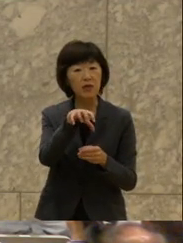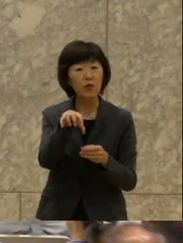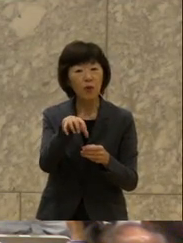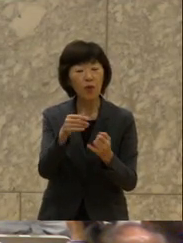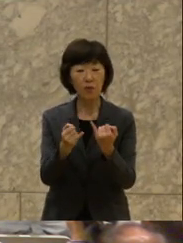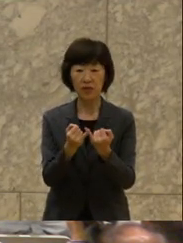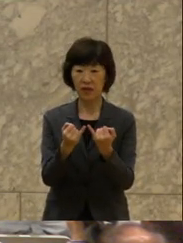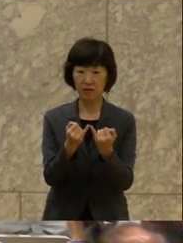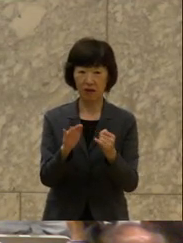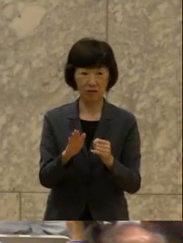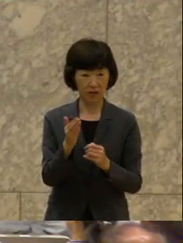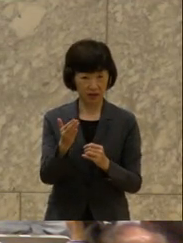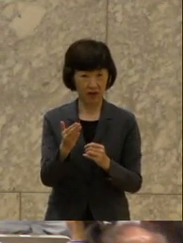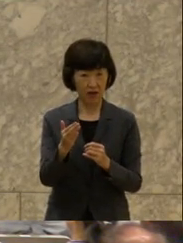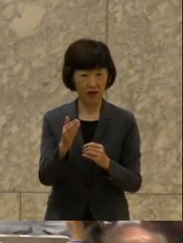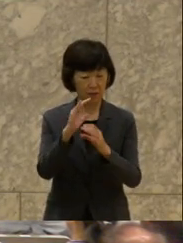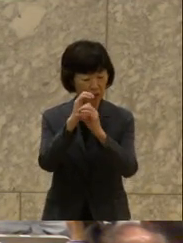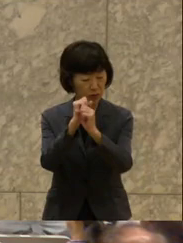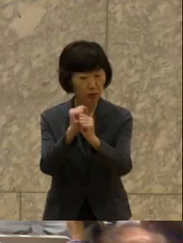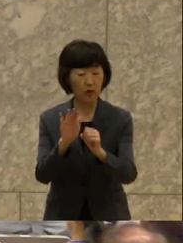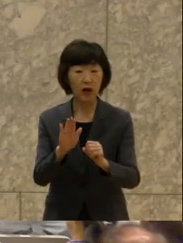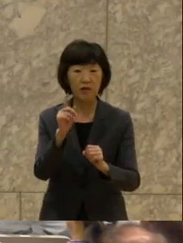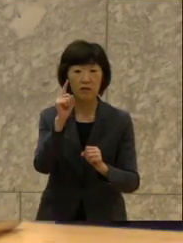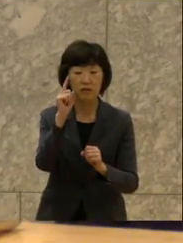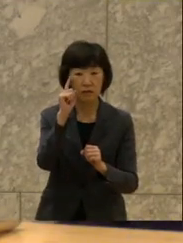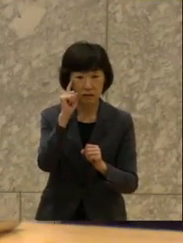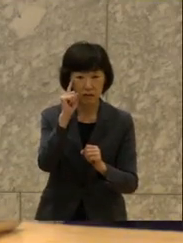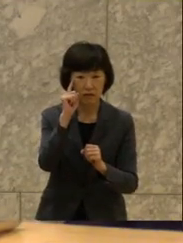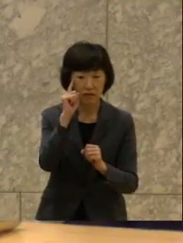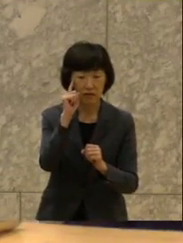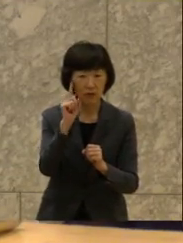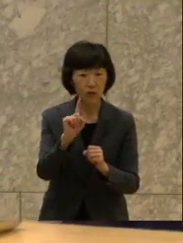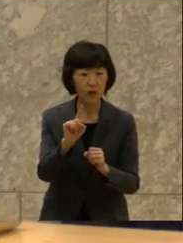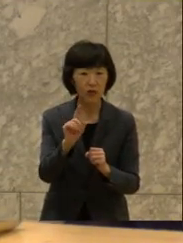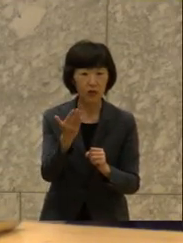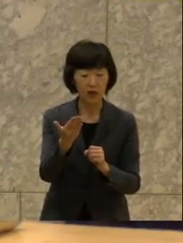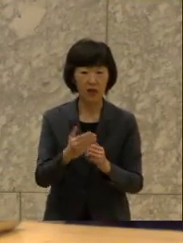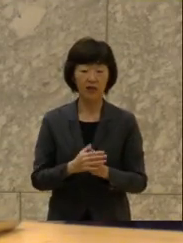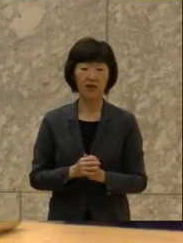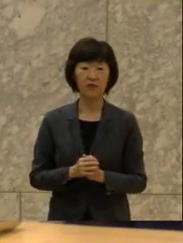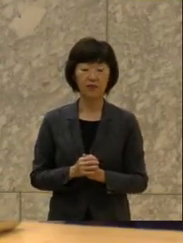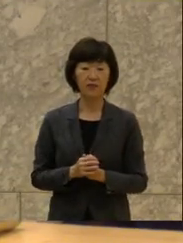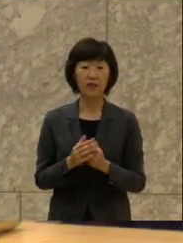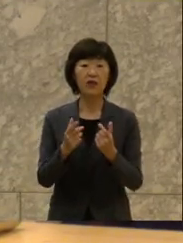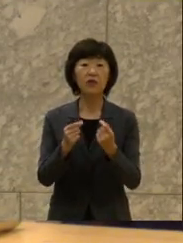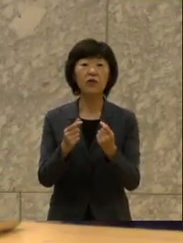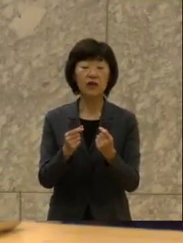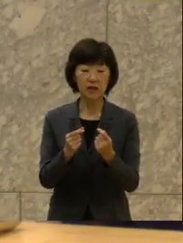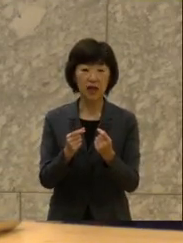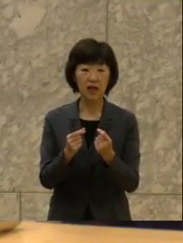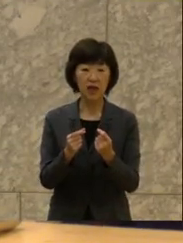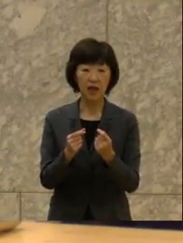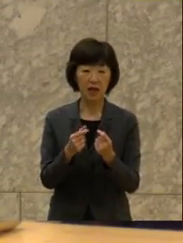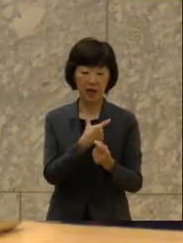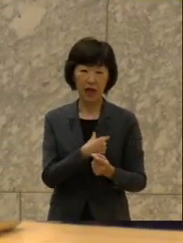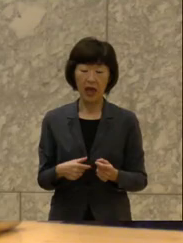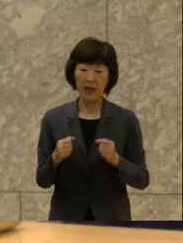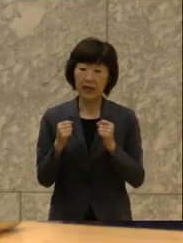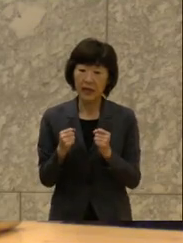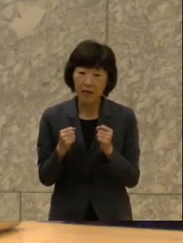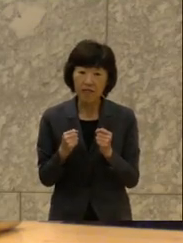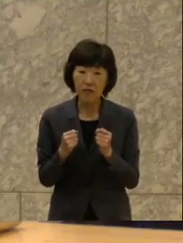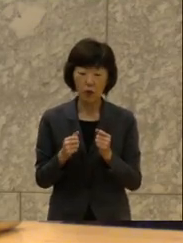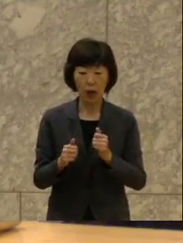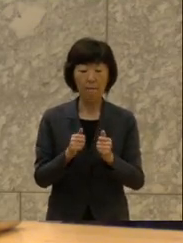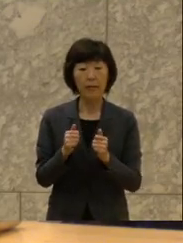かもう皆さん注目されてると思いますがそうですねいわゆる駅伝やマラソンと比べてこう何回